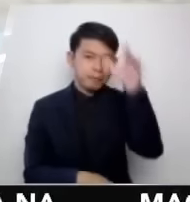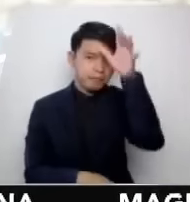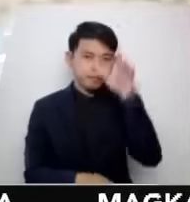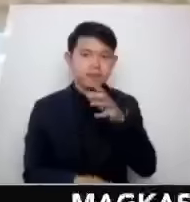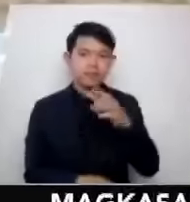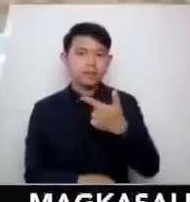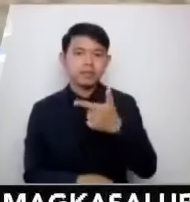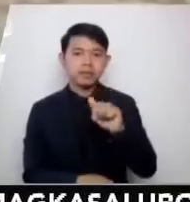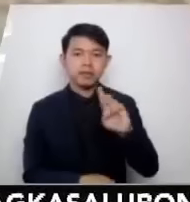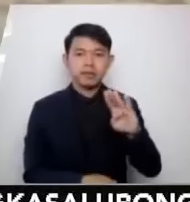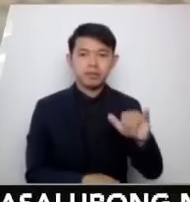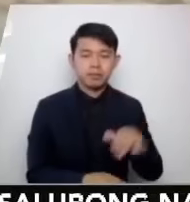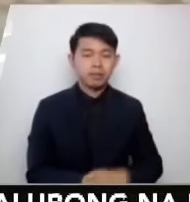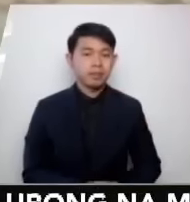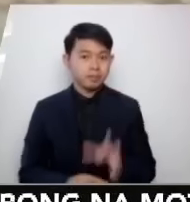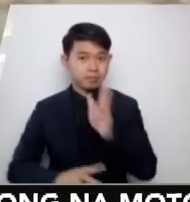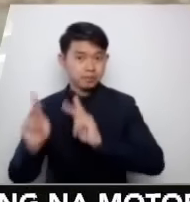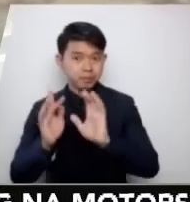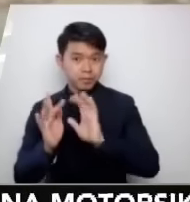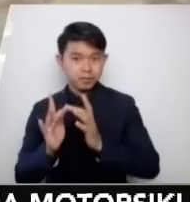ng mga netizen.